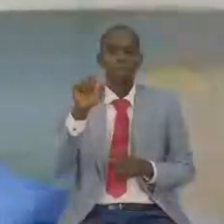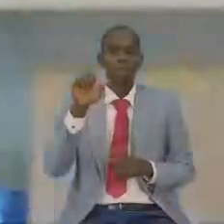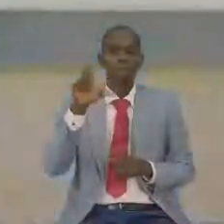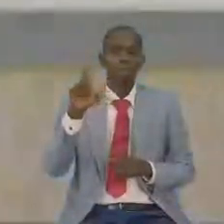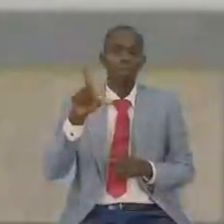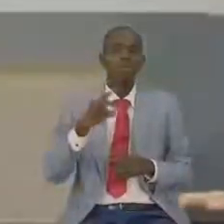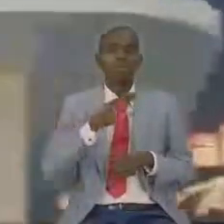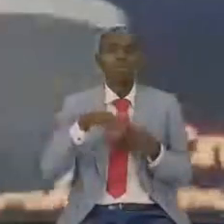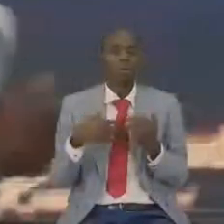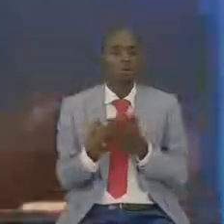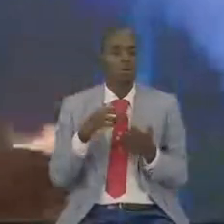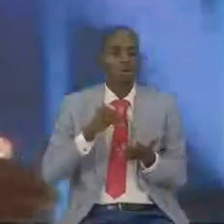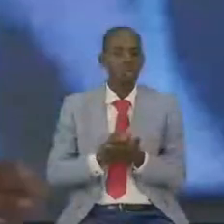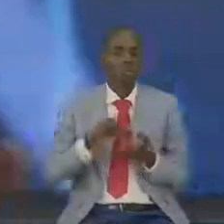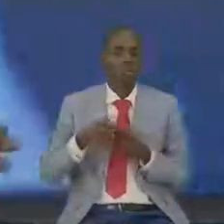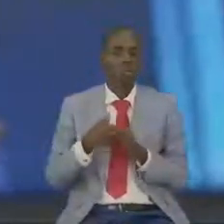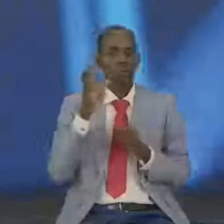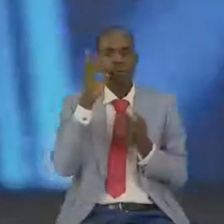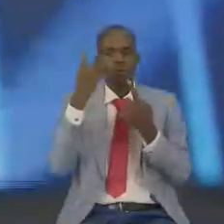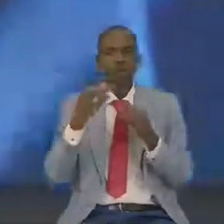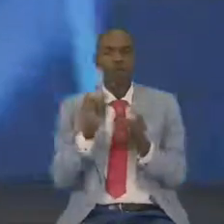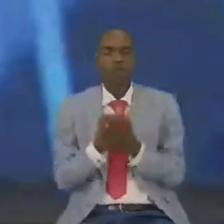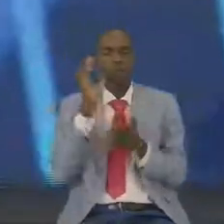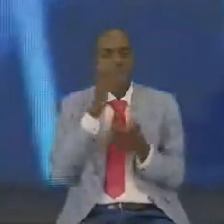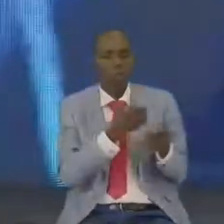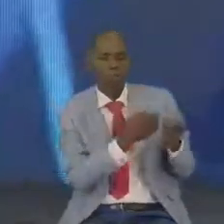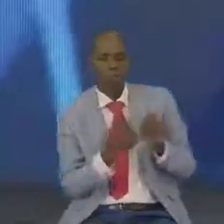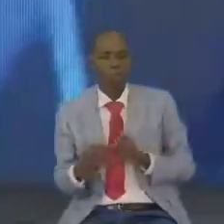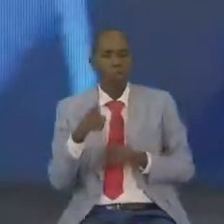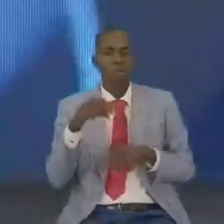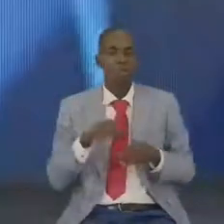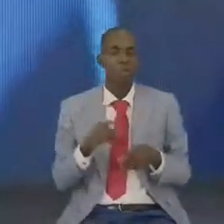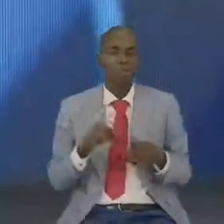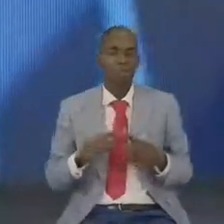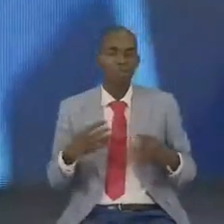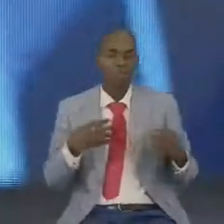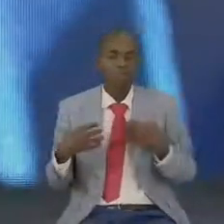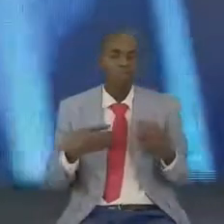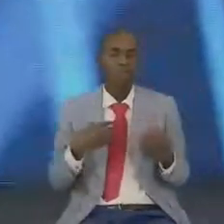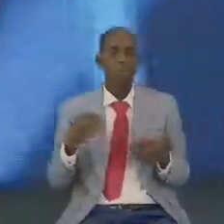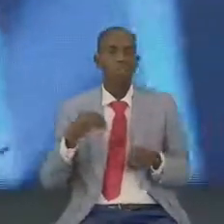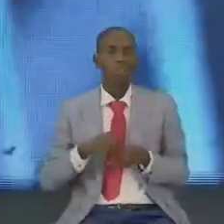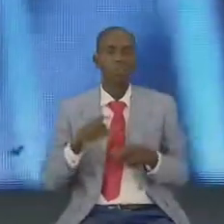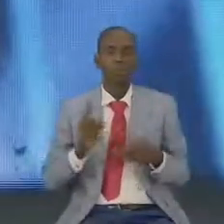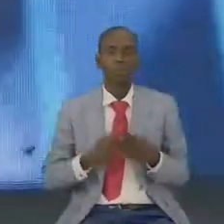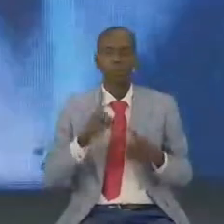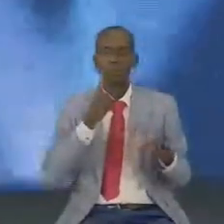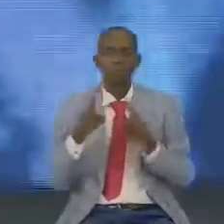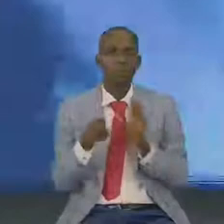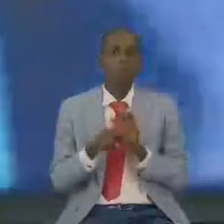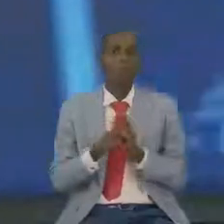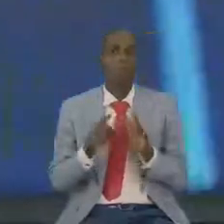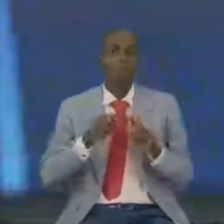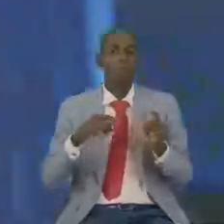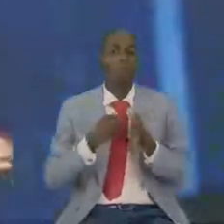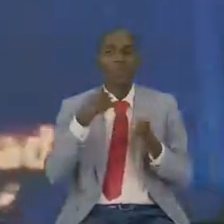viendront qui vont vous pousser à murmurer, à vous plaindre, mais aidez.